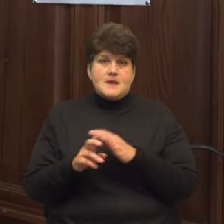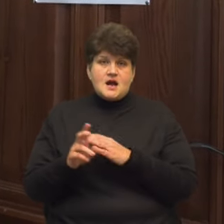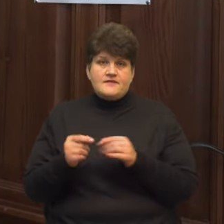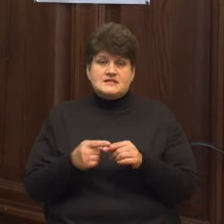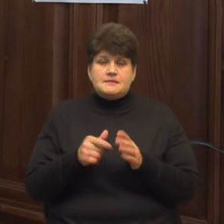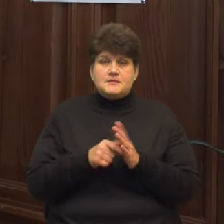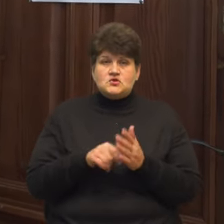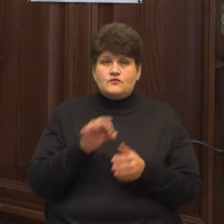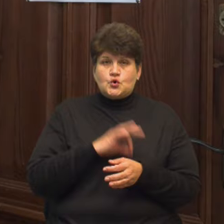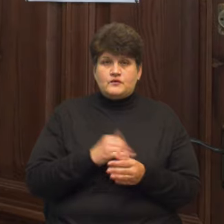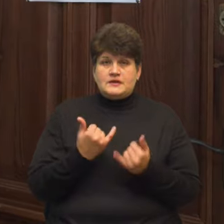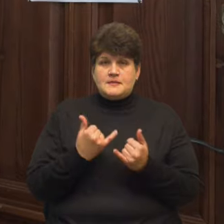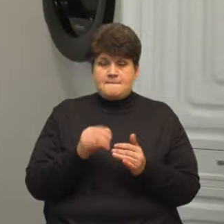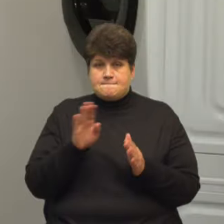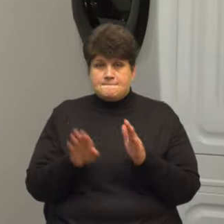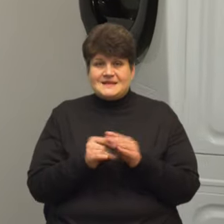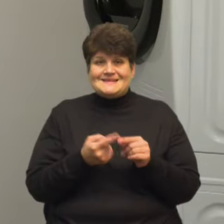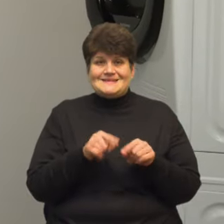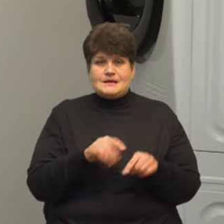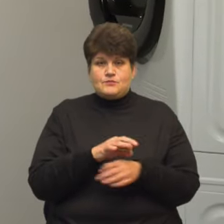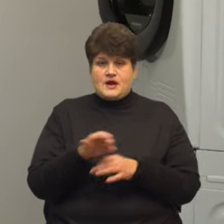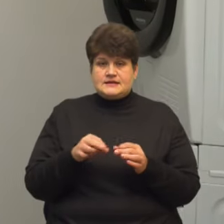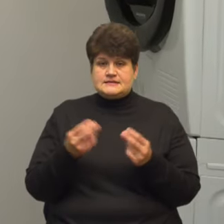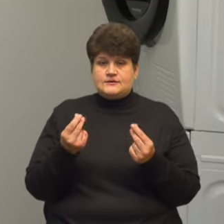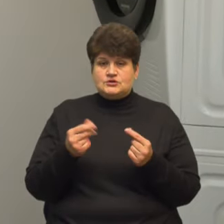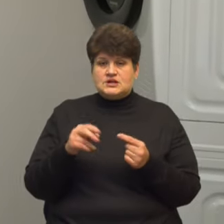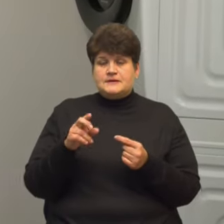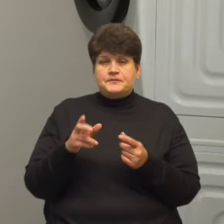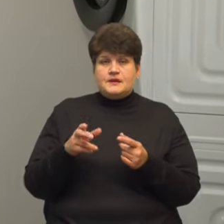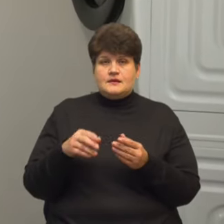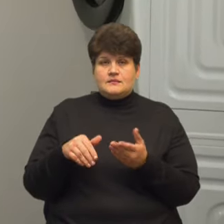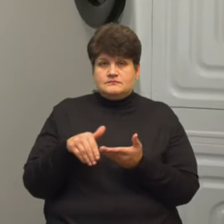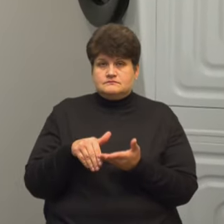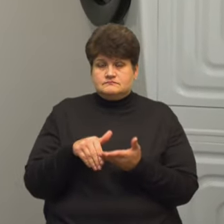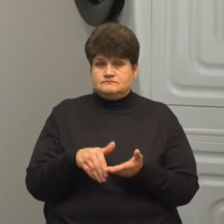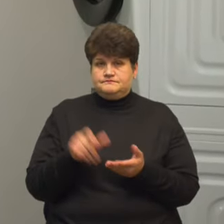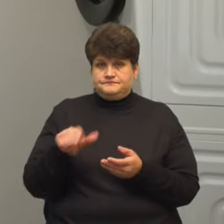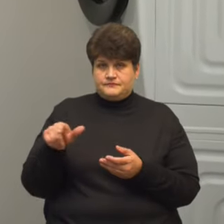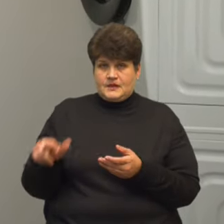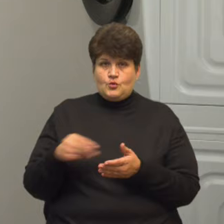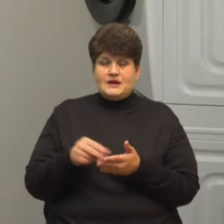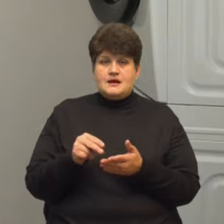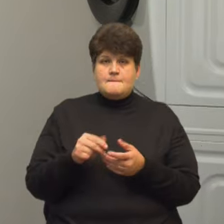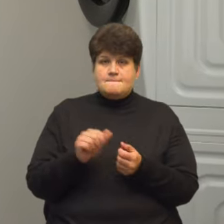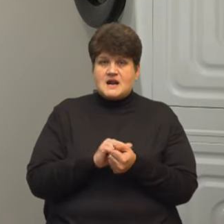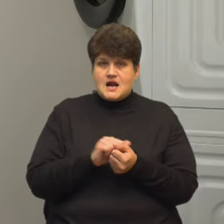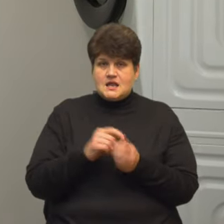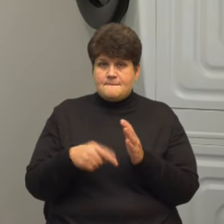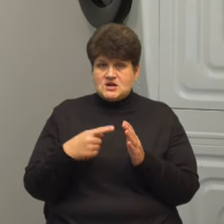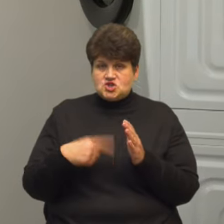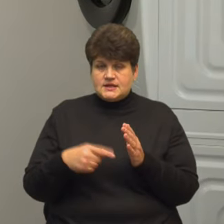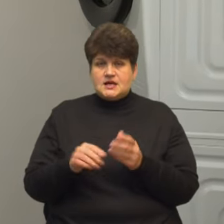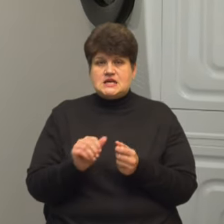використовуємо тепер під цей проект за кошти жертодавців закуплена пральна машина і сушильна машина можемо